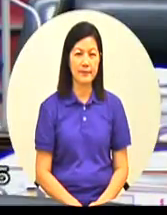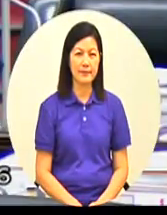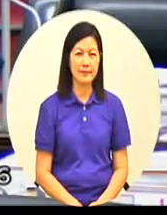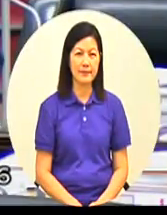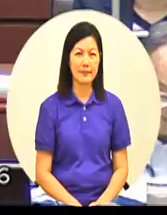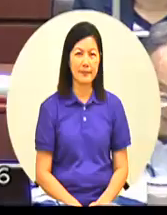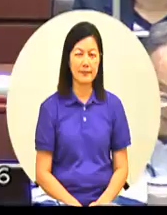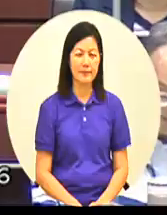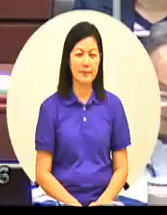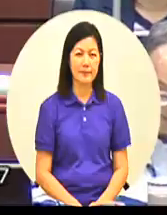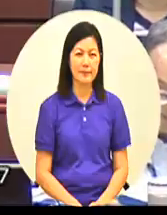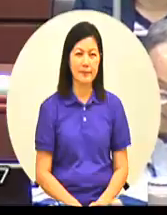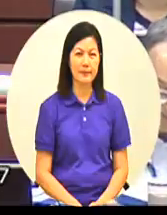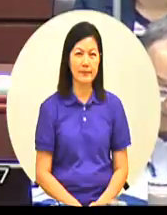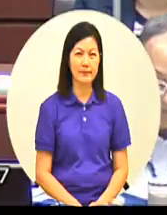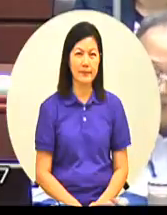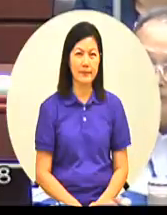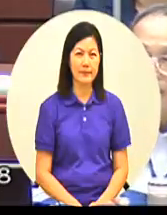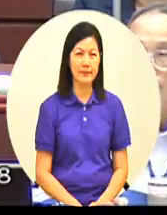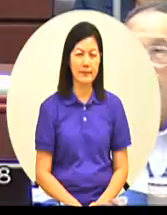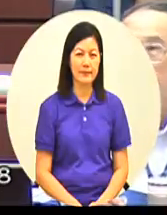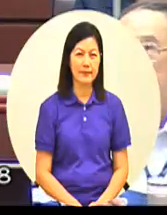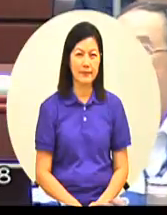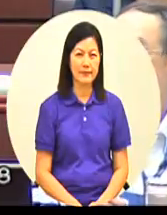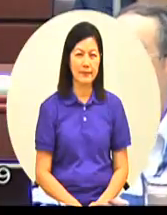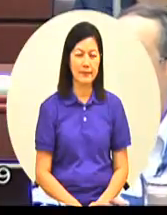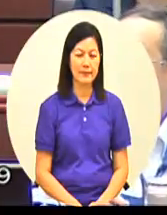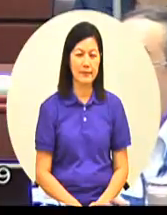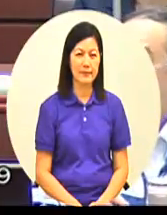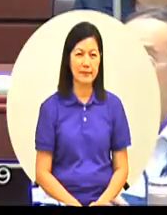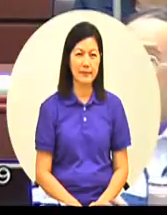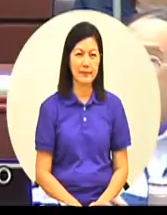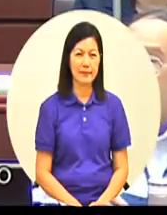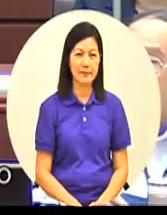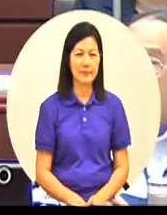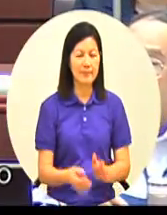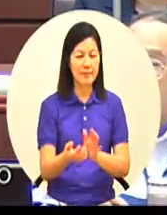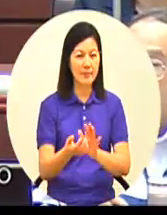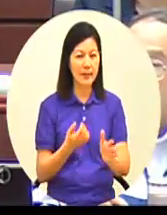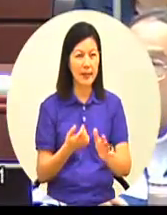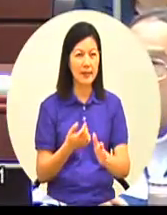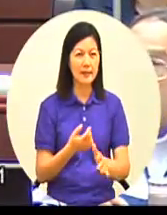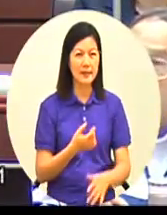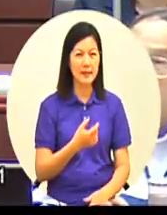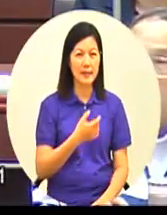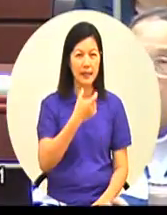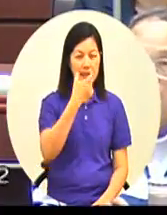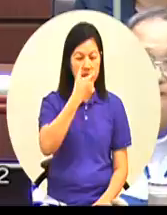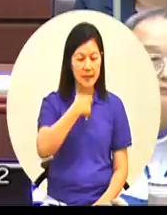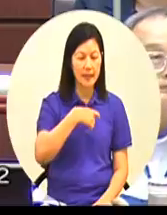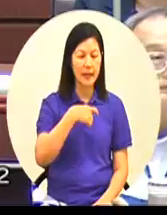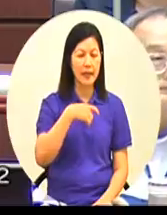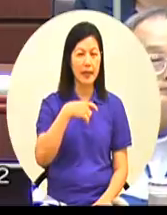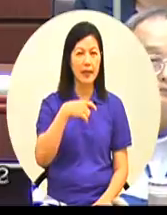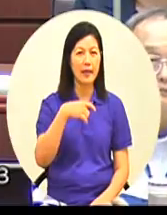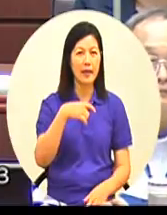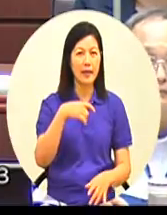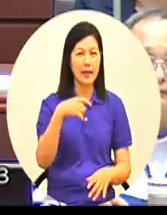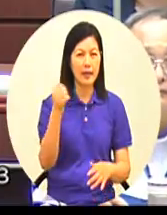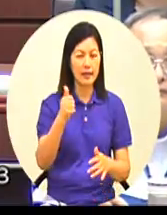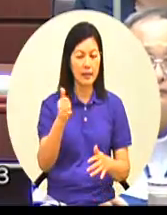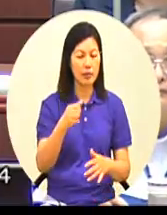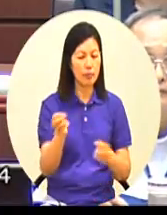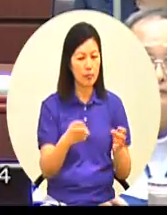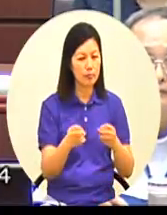跟议员报告哈，那个上次唐凤政委来的时候，我们有讨论过这件事